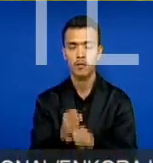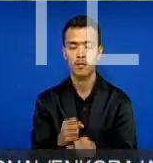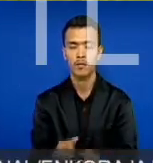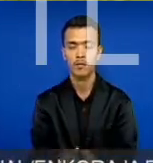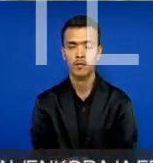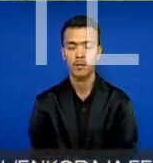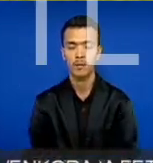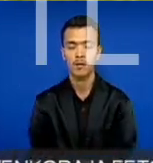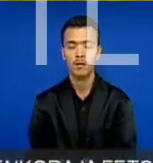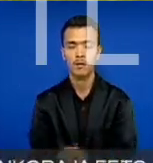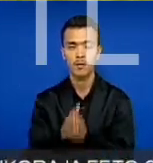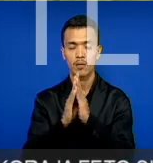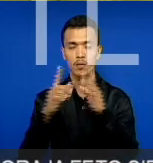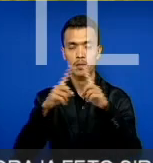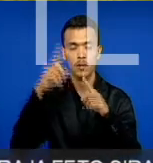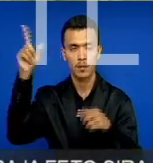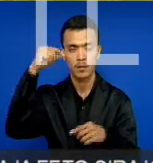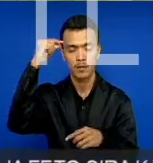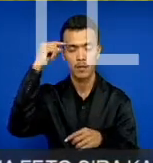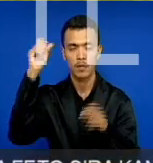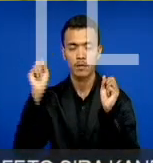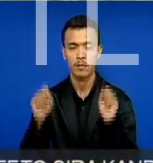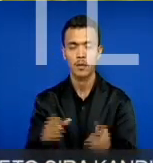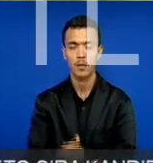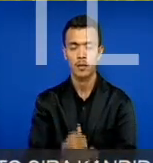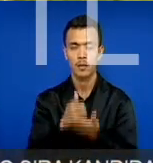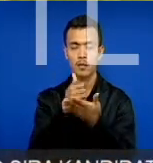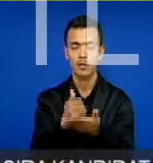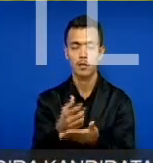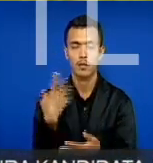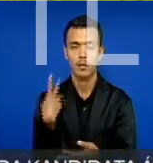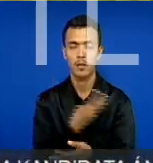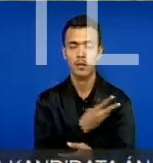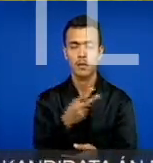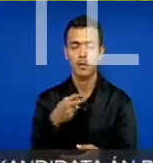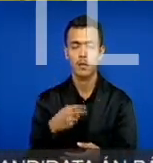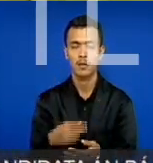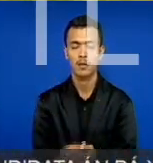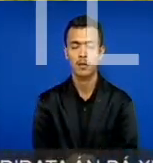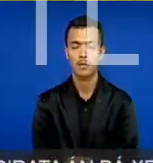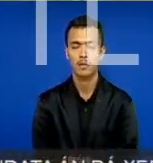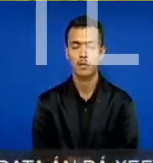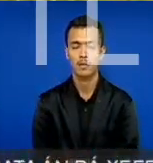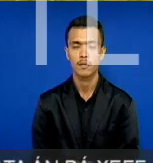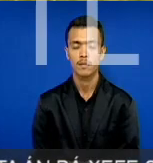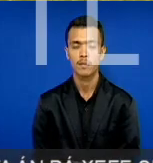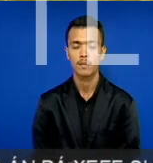atau gubernur tambah bela tahun itu kami perdesponi itu antam ini delapan ini dah